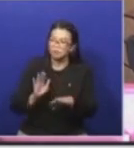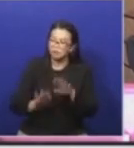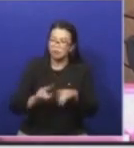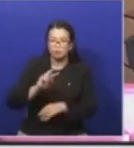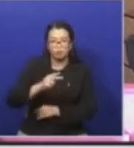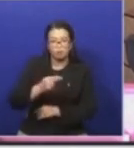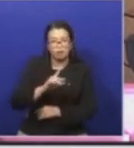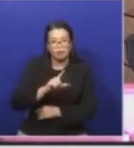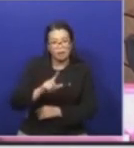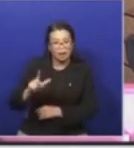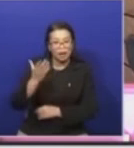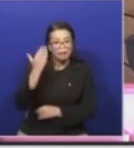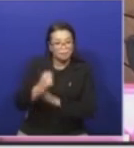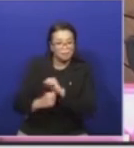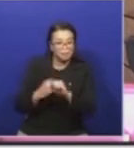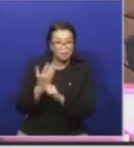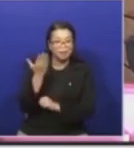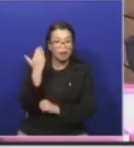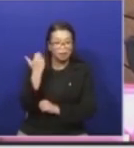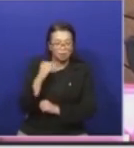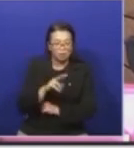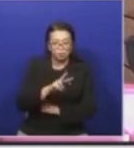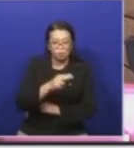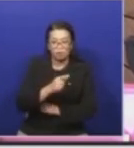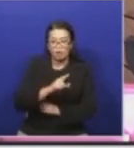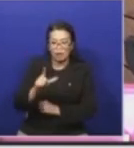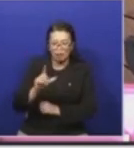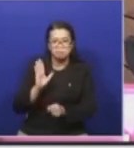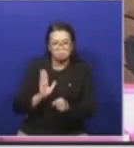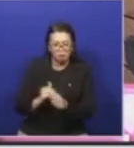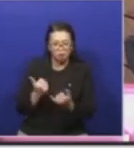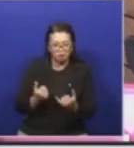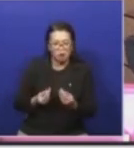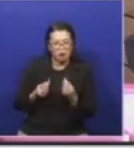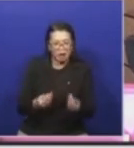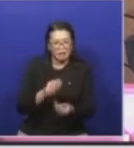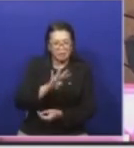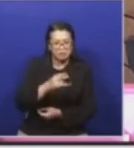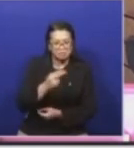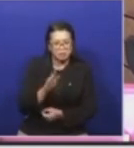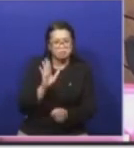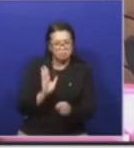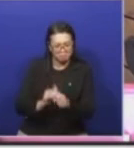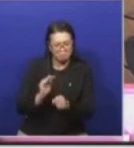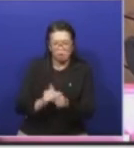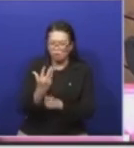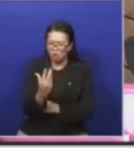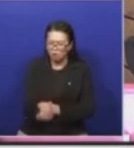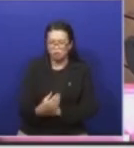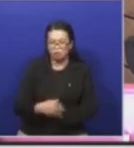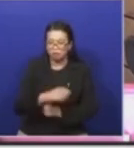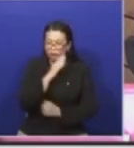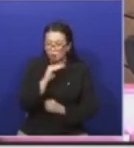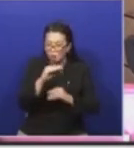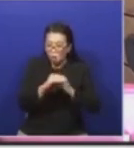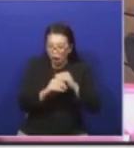าล้านเท่านั้นเองครับแล้วเอาไปทำไม 80,000 ผมให้ 40,000 นี่ผมว่าท่านเหลือถ้าไม่มีโครงการลึกลับซับ